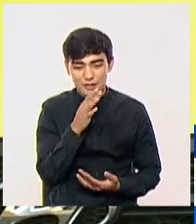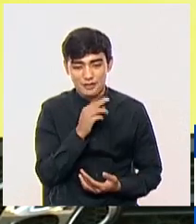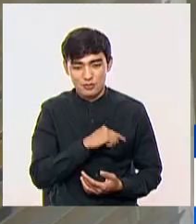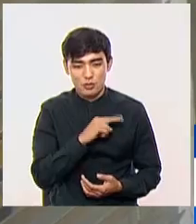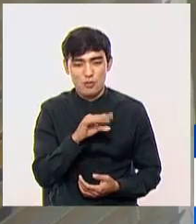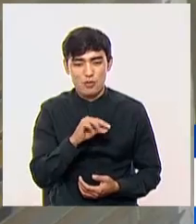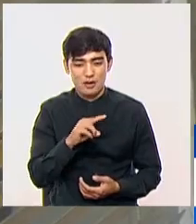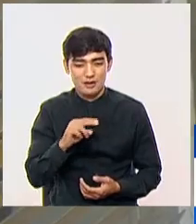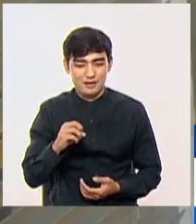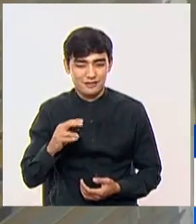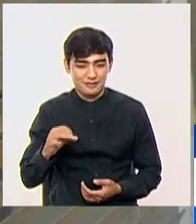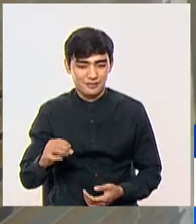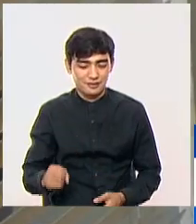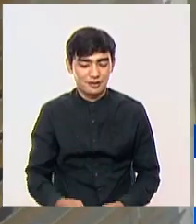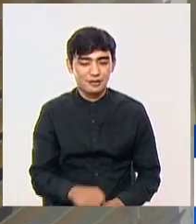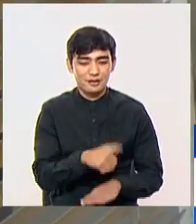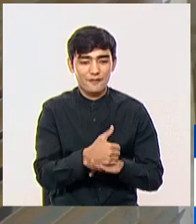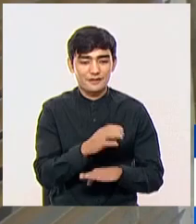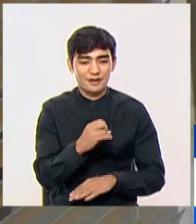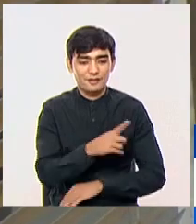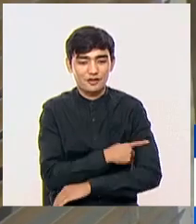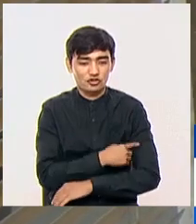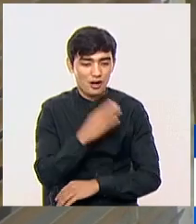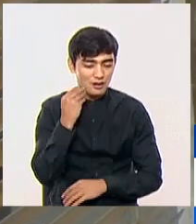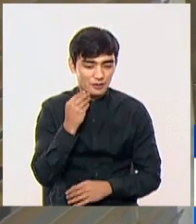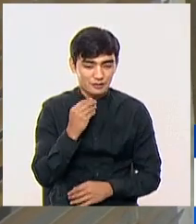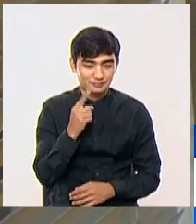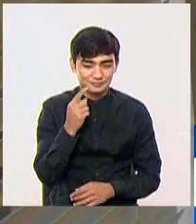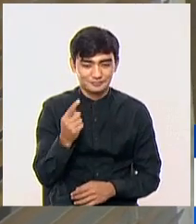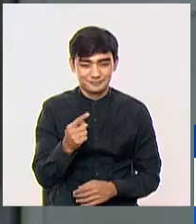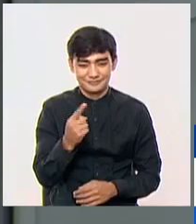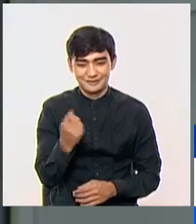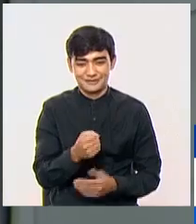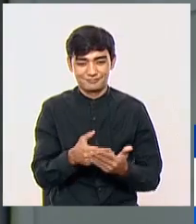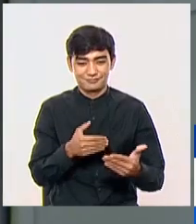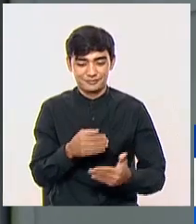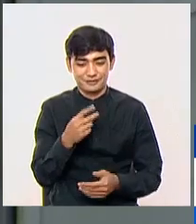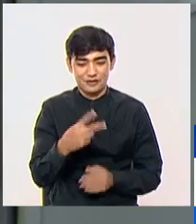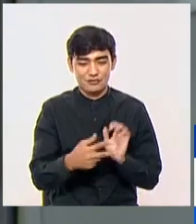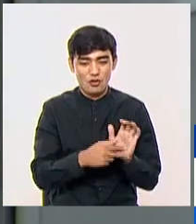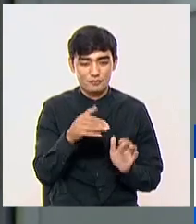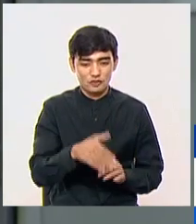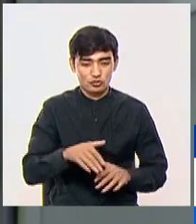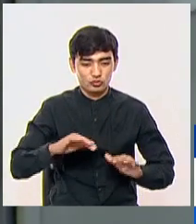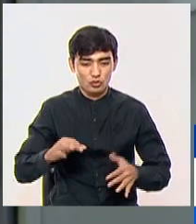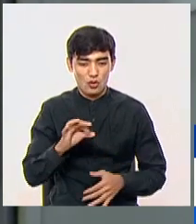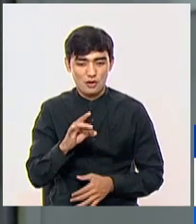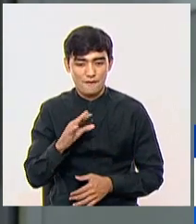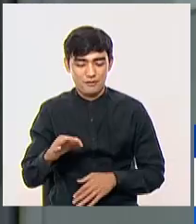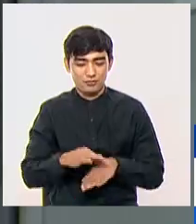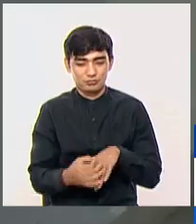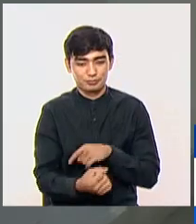поликлиник. По данным главного санврача Алматы, за прошедшую неделю было зарегистрировано более 28 тысяч случаев ОРВИ. И